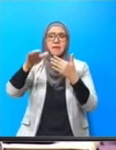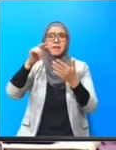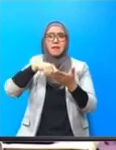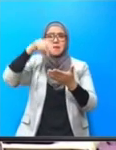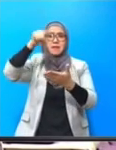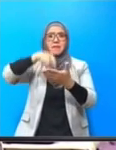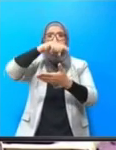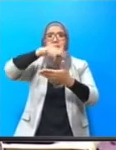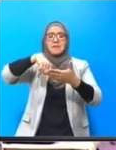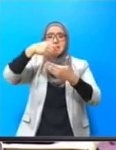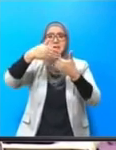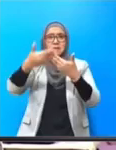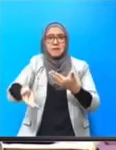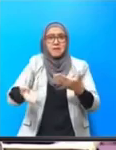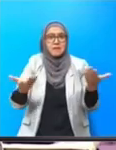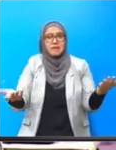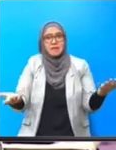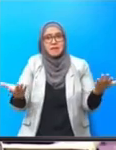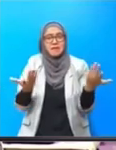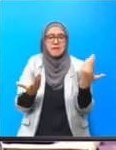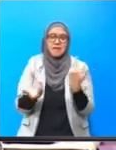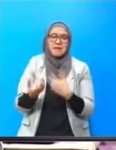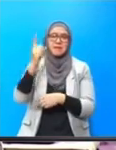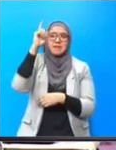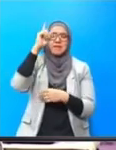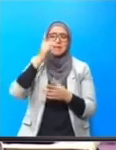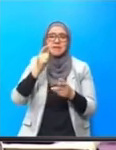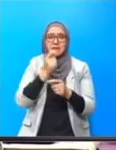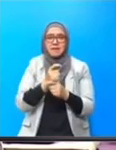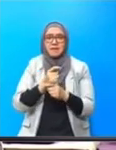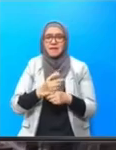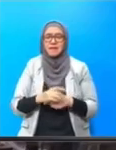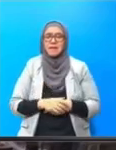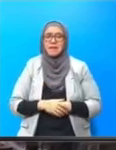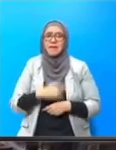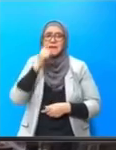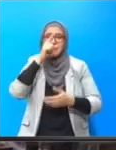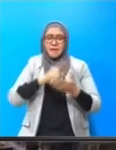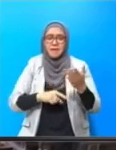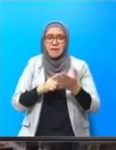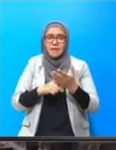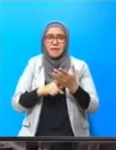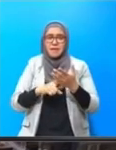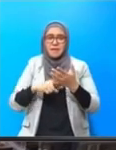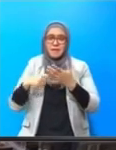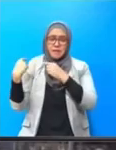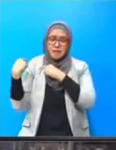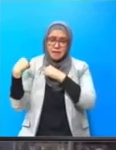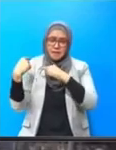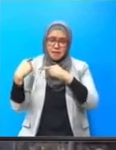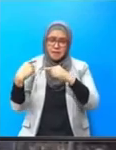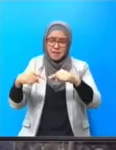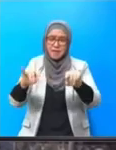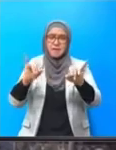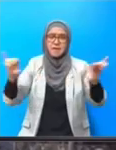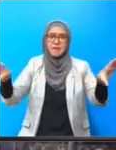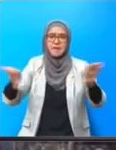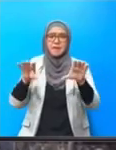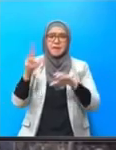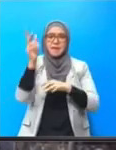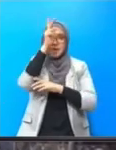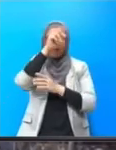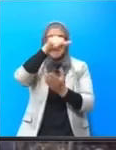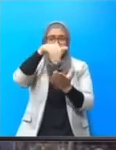Wallahu'alam bisawab. Tapi apa yang telah dan sedang dibuat oleh kerajaan pusat PN